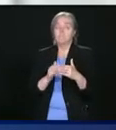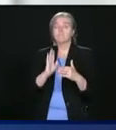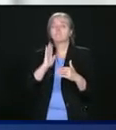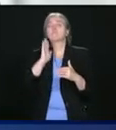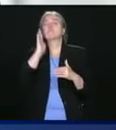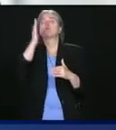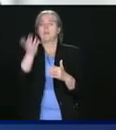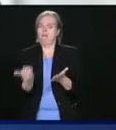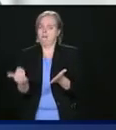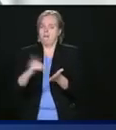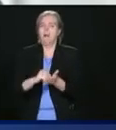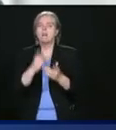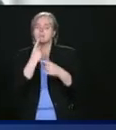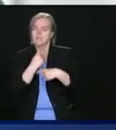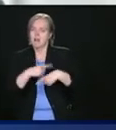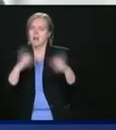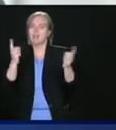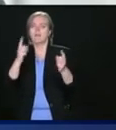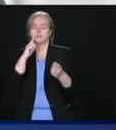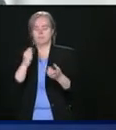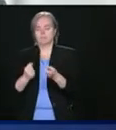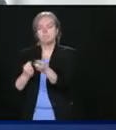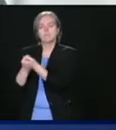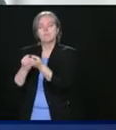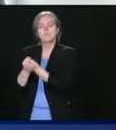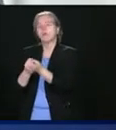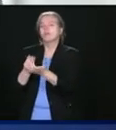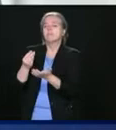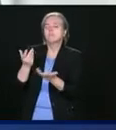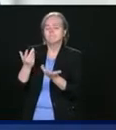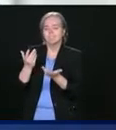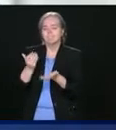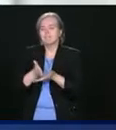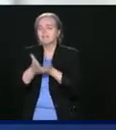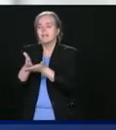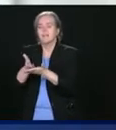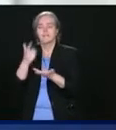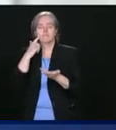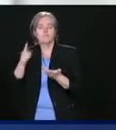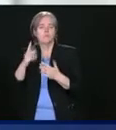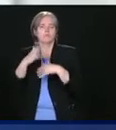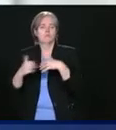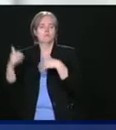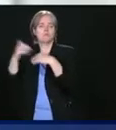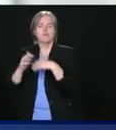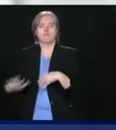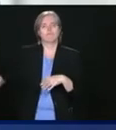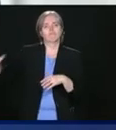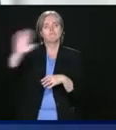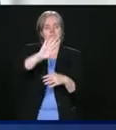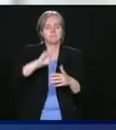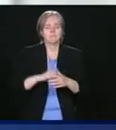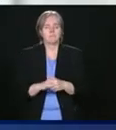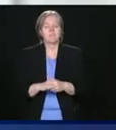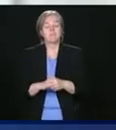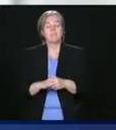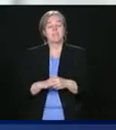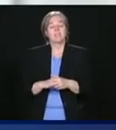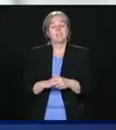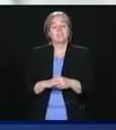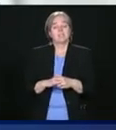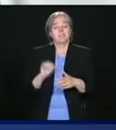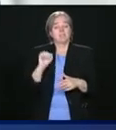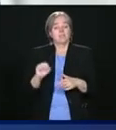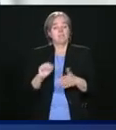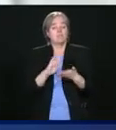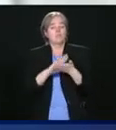annoncer pour aider les entreprises autochtones et les gens qui travaillent pour elles. Les petits entrepreneurs